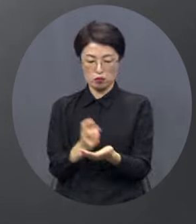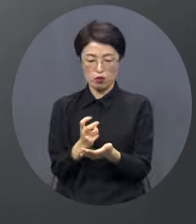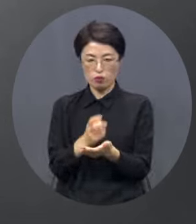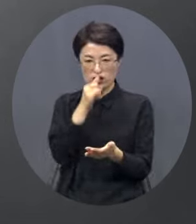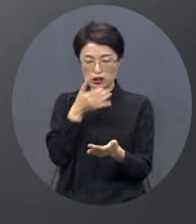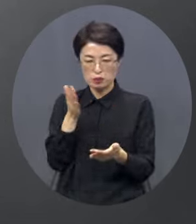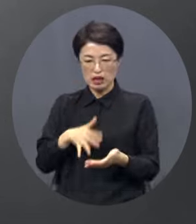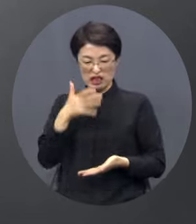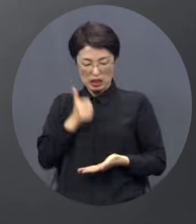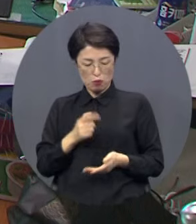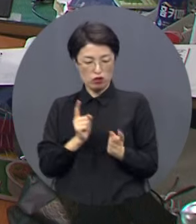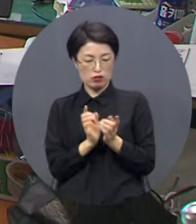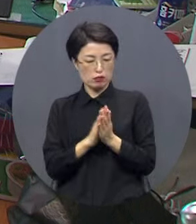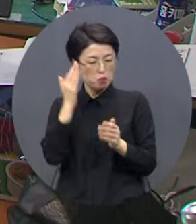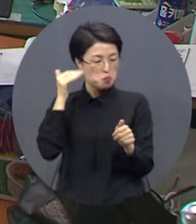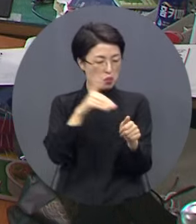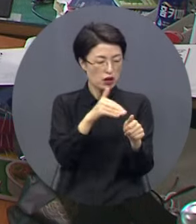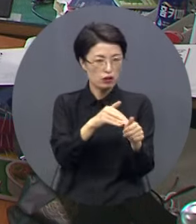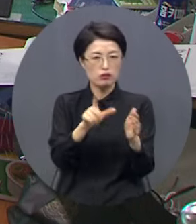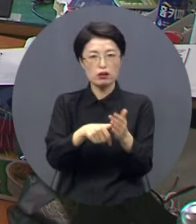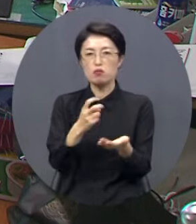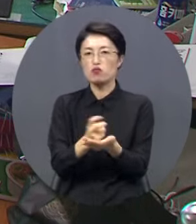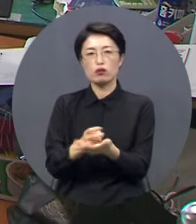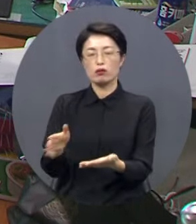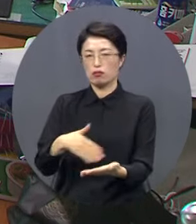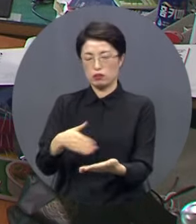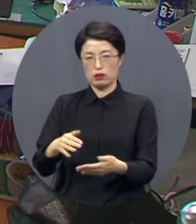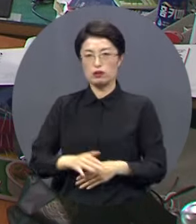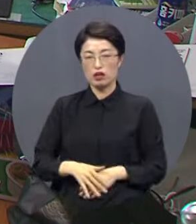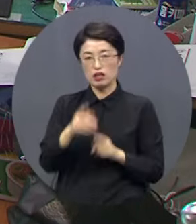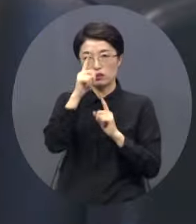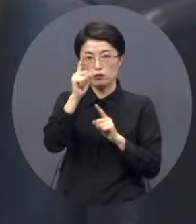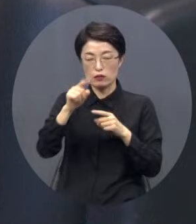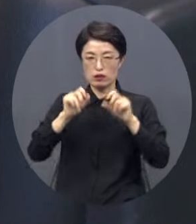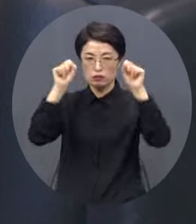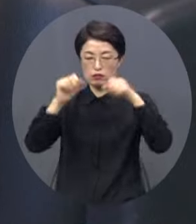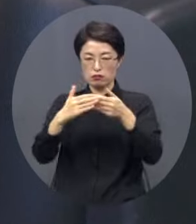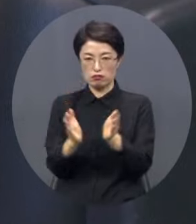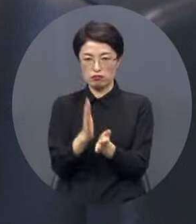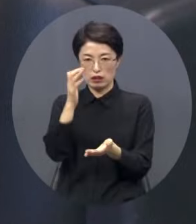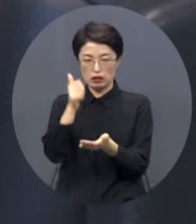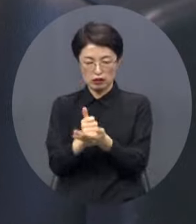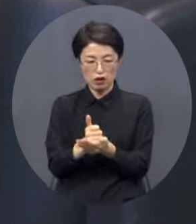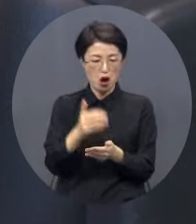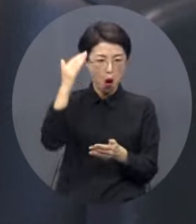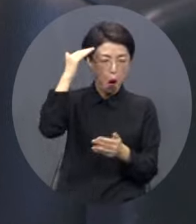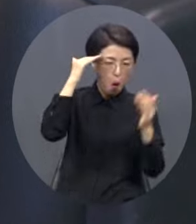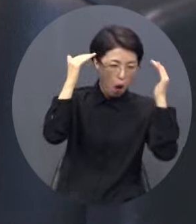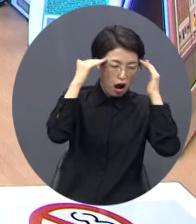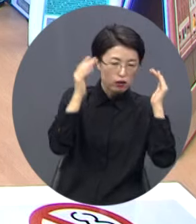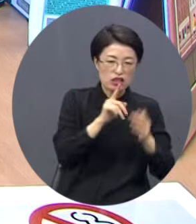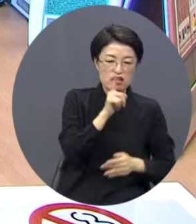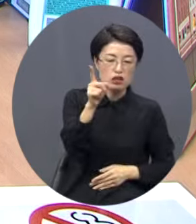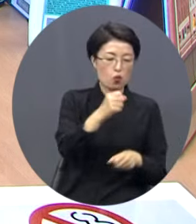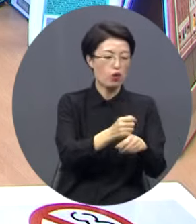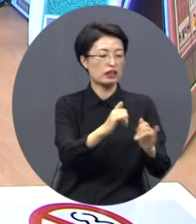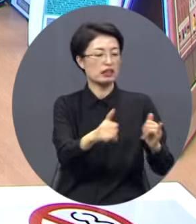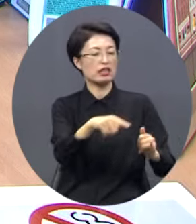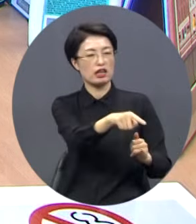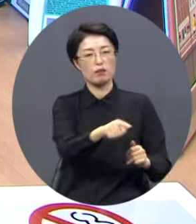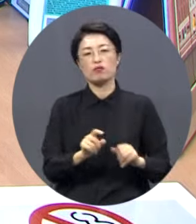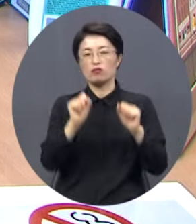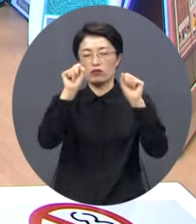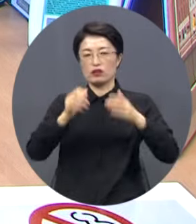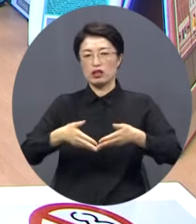규정이 없기 때문입니다. 이병철 체육회장은 오히려 괴롭힘을 신고한 피해자를 체육시설 관리 담당자로